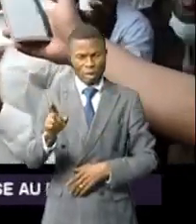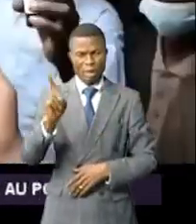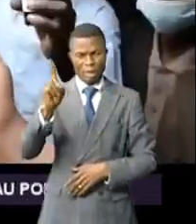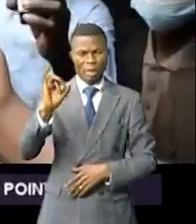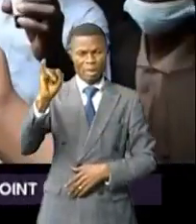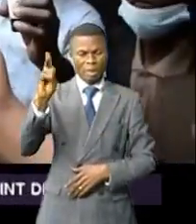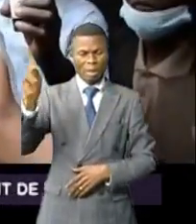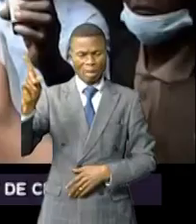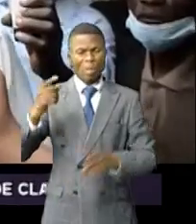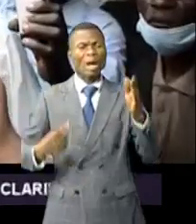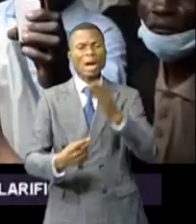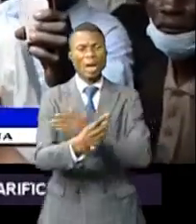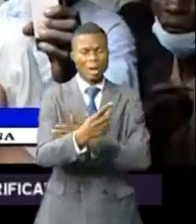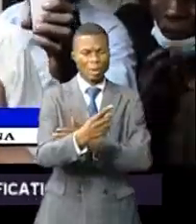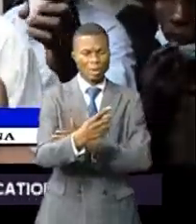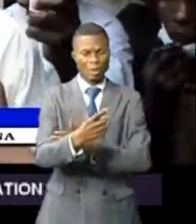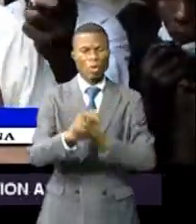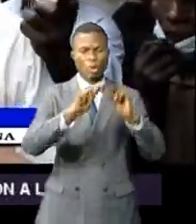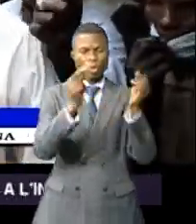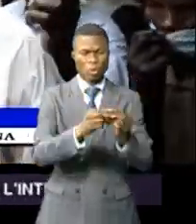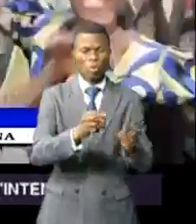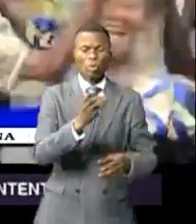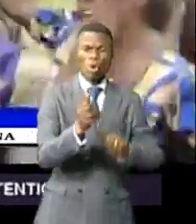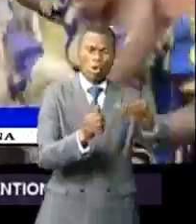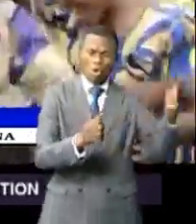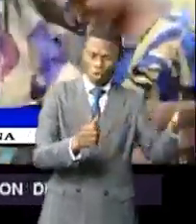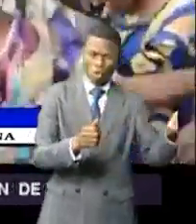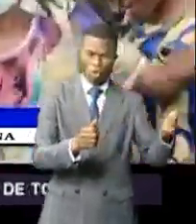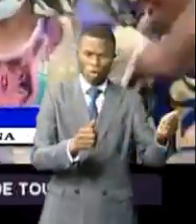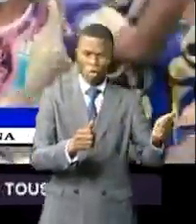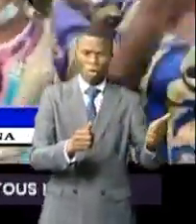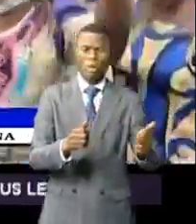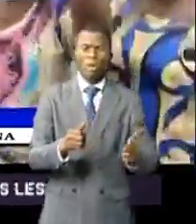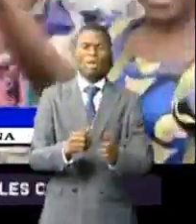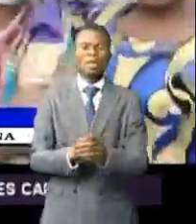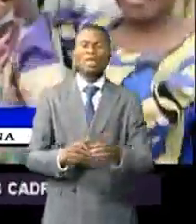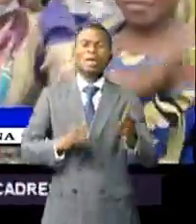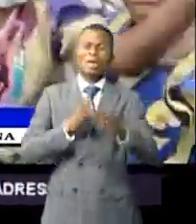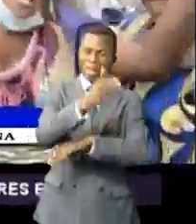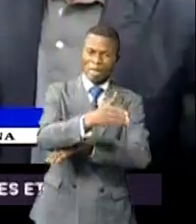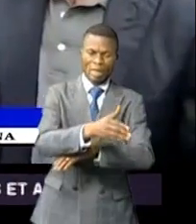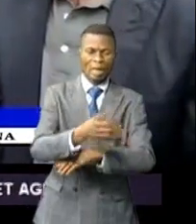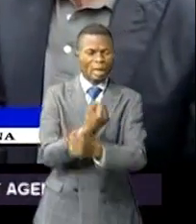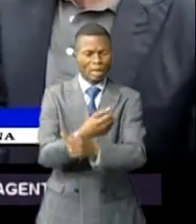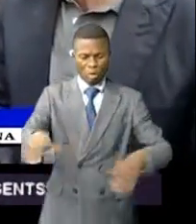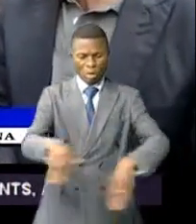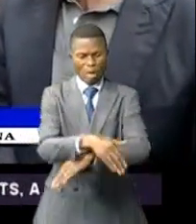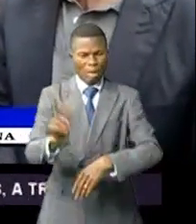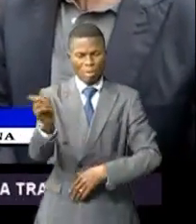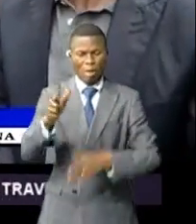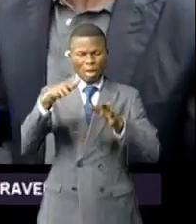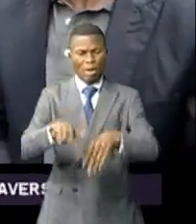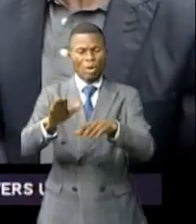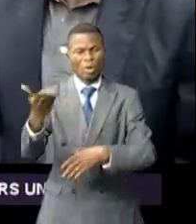du doigt accusateur à ceux de Kafuba à Kazumba de franchir illégalement les limites au-delà de la rivière